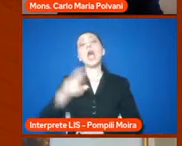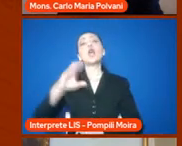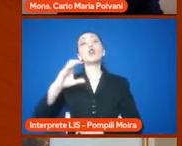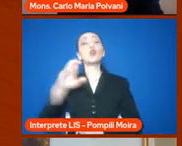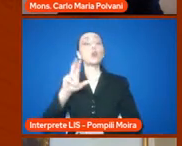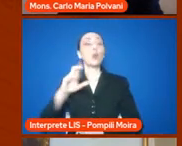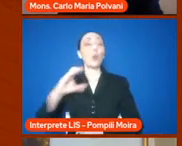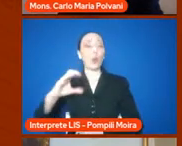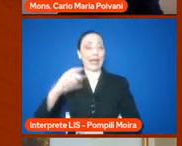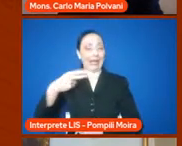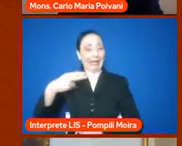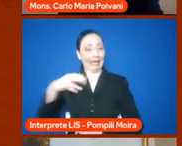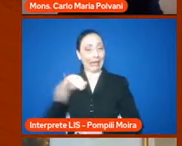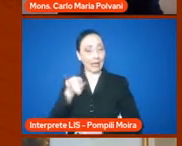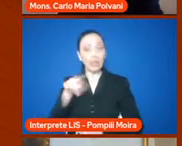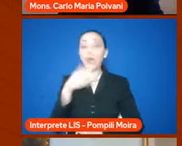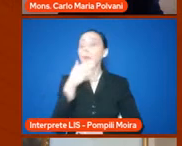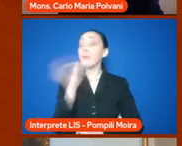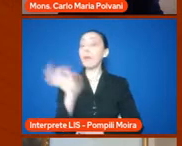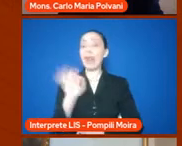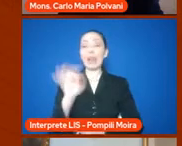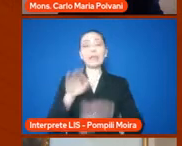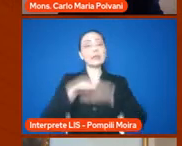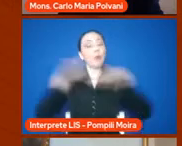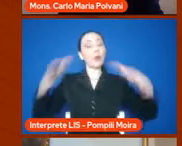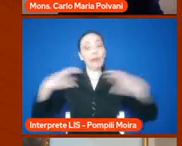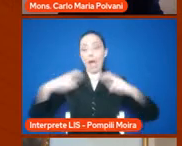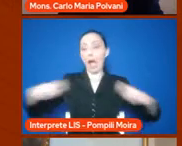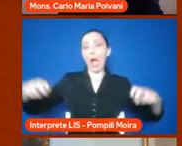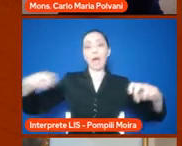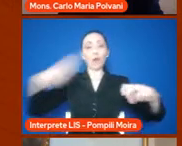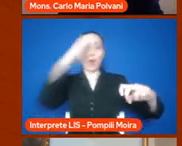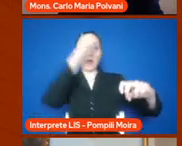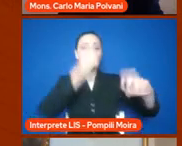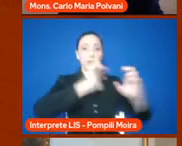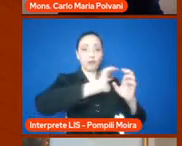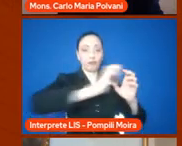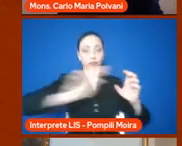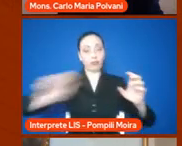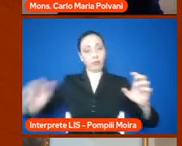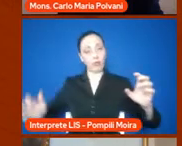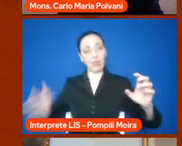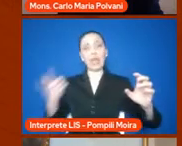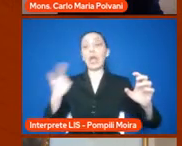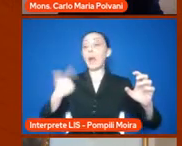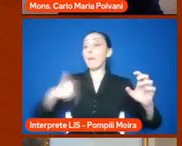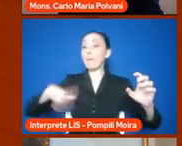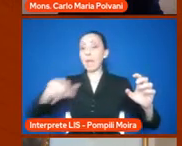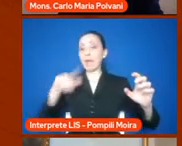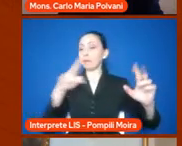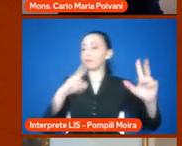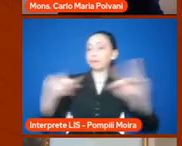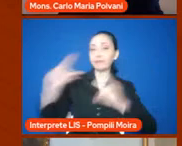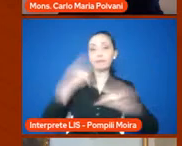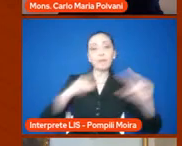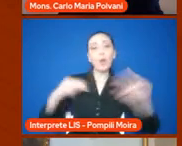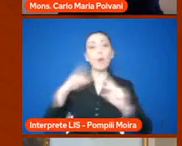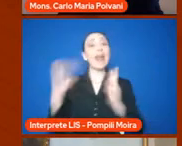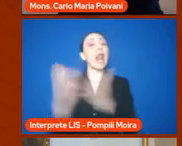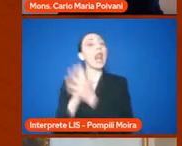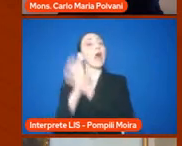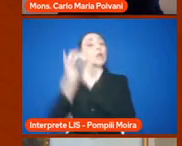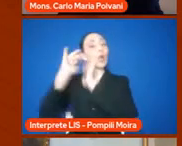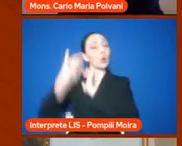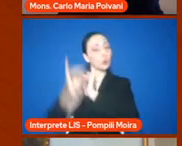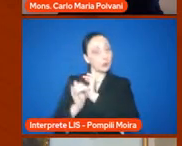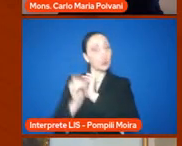tavolo delle religioni, dove tutte le religioni erano presenti per parlare di come la Laudato Si abbia spronato anche